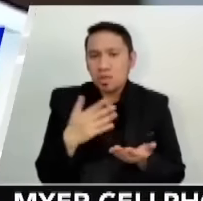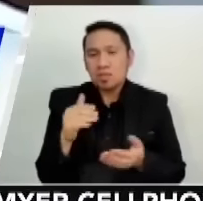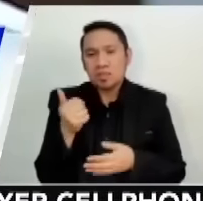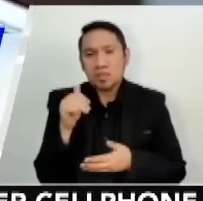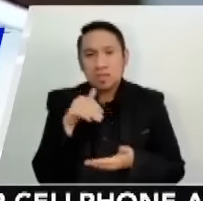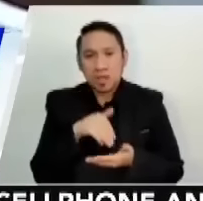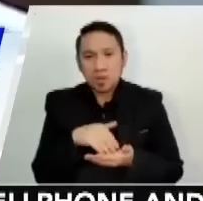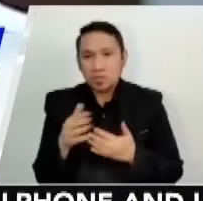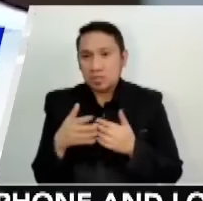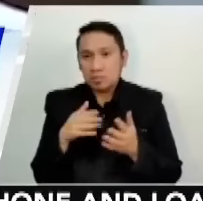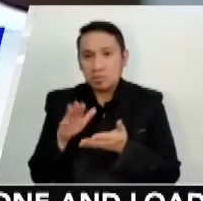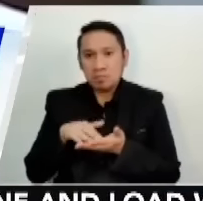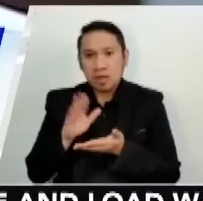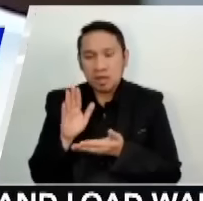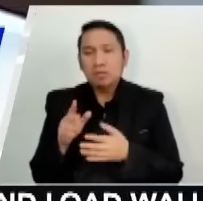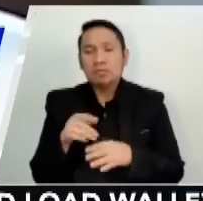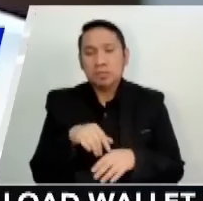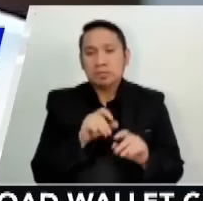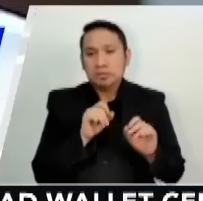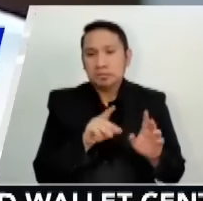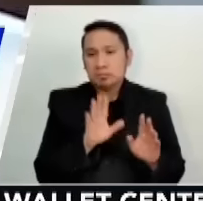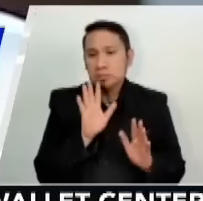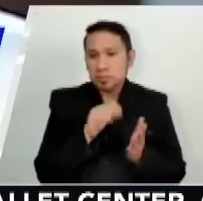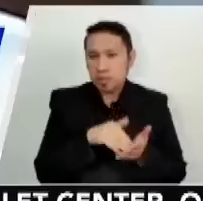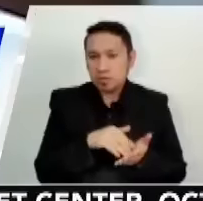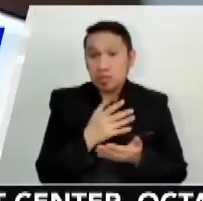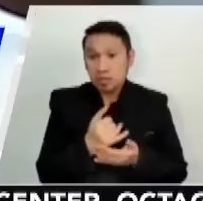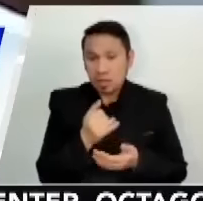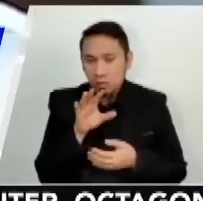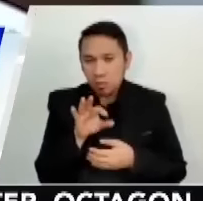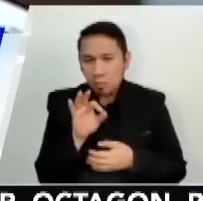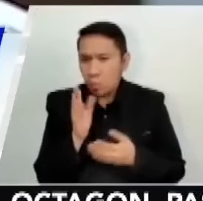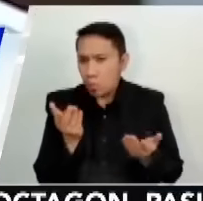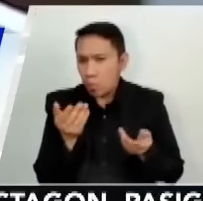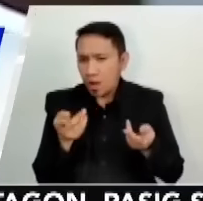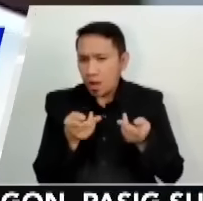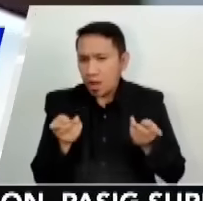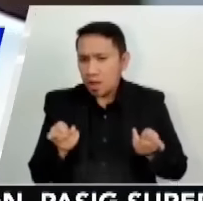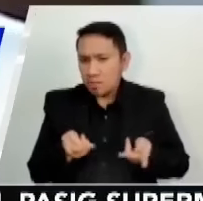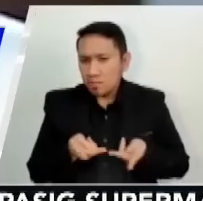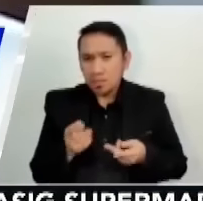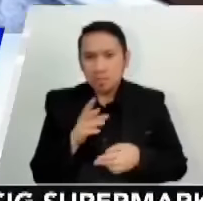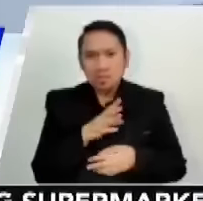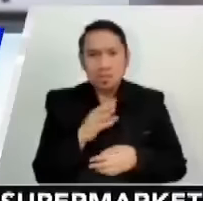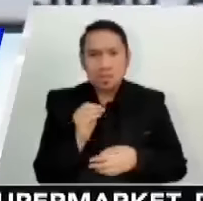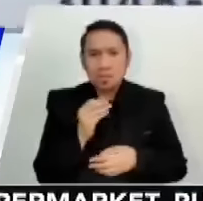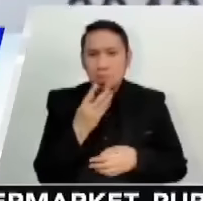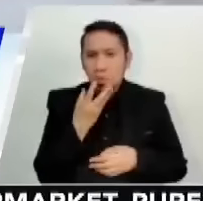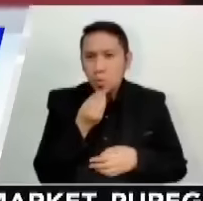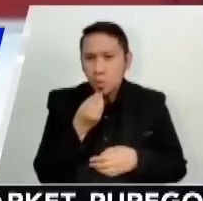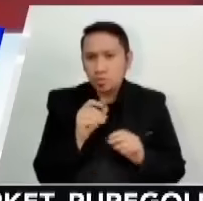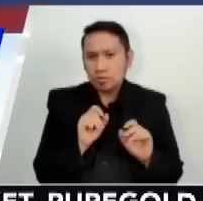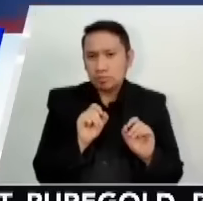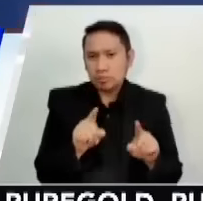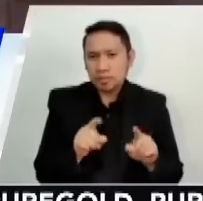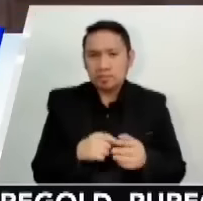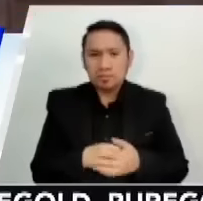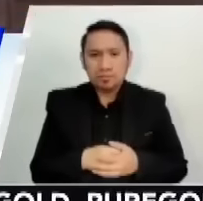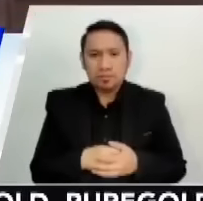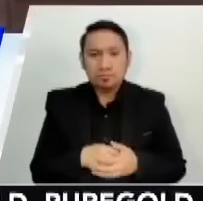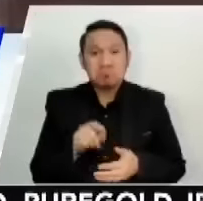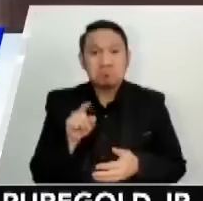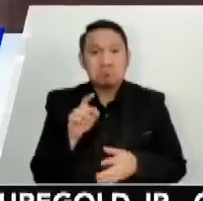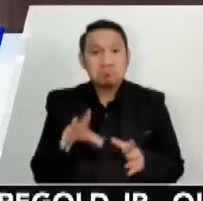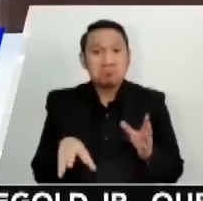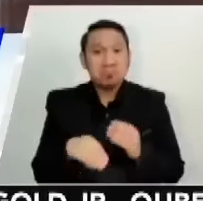tinatrabaho, yung matukoy natin yung lugar at kung sino talaga ang binabagsak kanya ng mga gadget. Dagdag ito sa iba pang modus sa